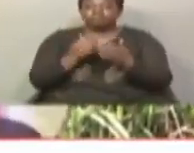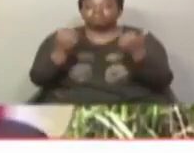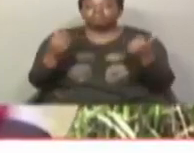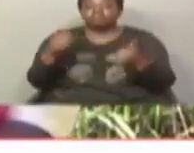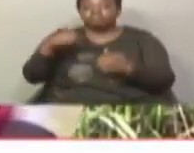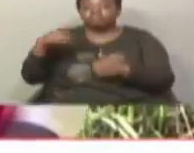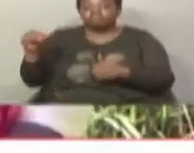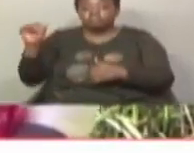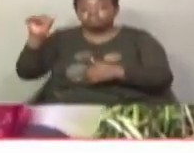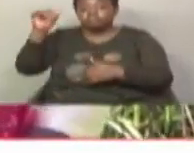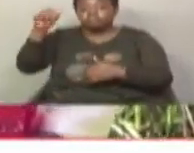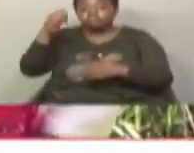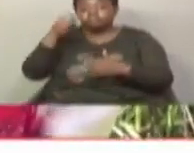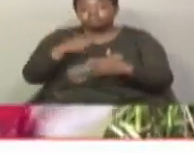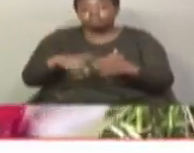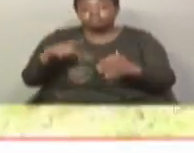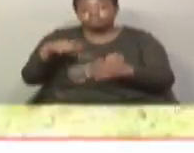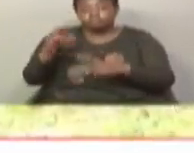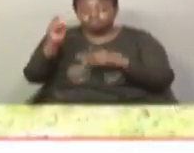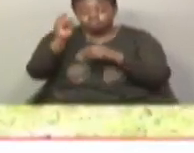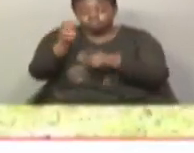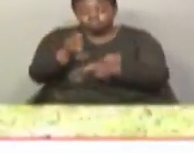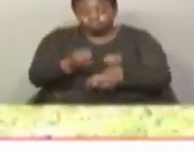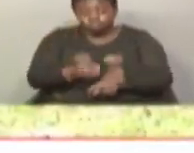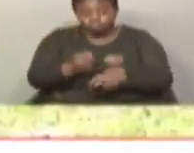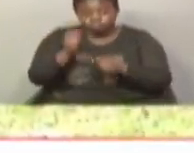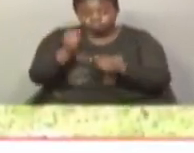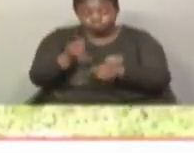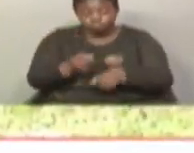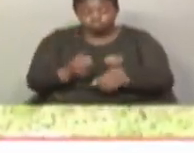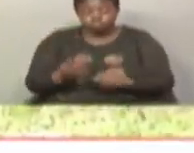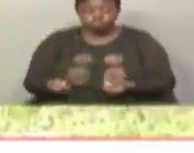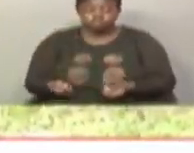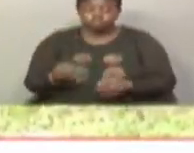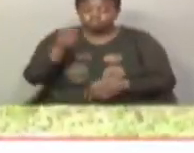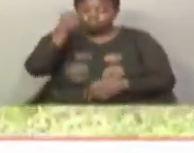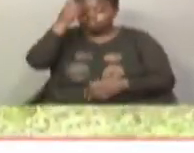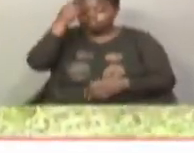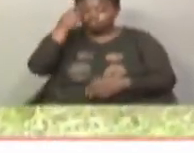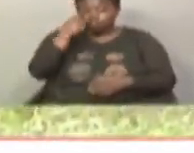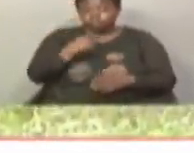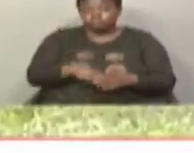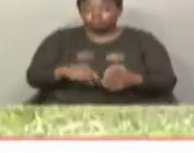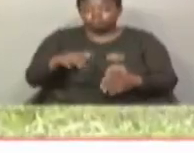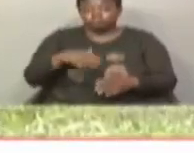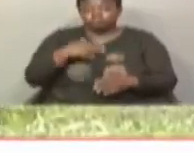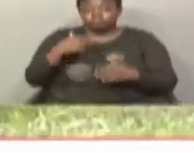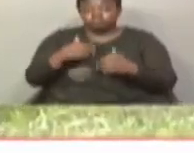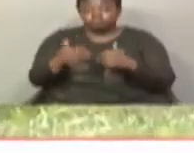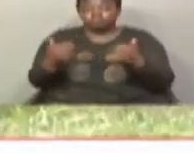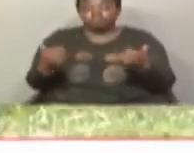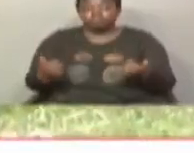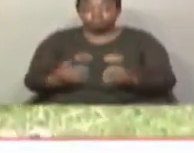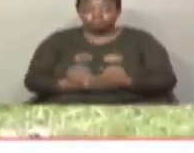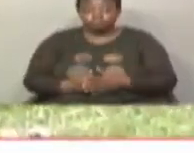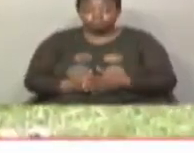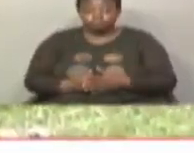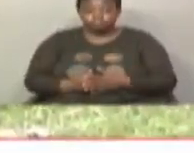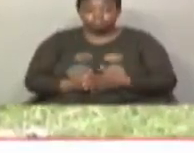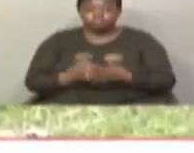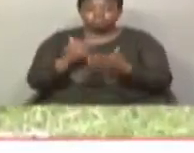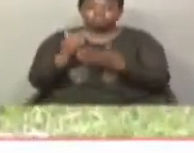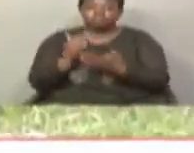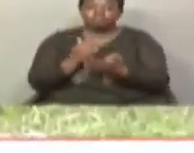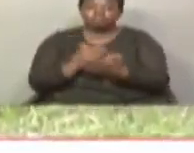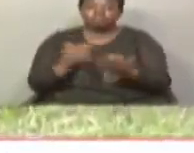ne bagamba mama katugere tulime ku bijja byaffe nechi kwewunyisa nti kati buli bana bange bebajja keno olukwanji bayina